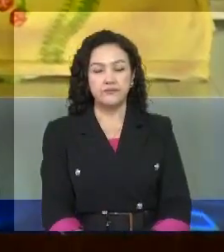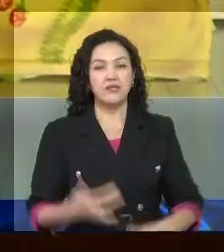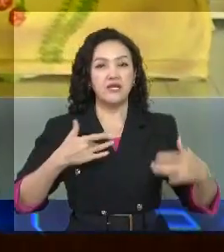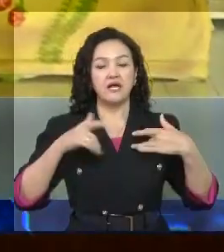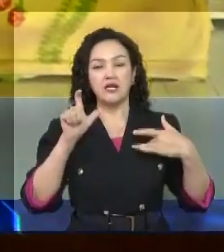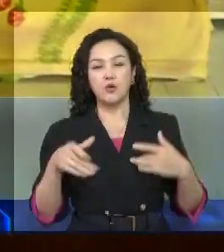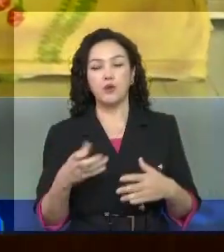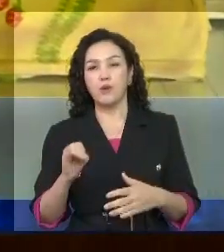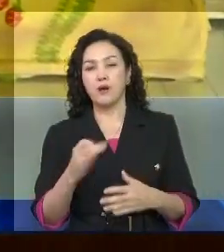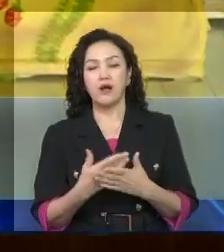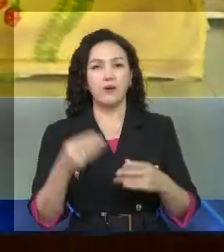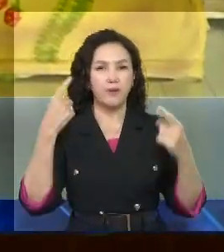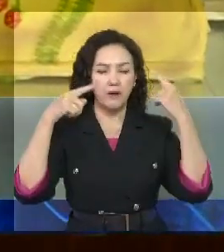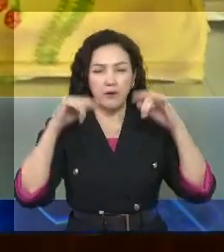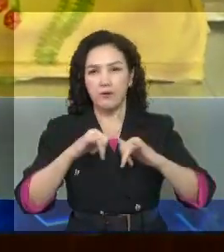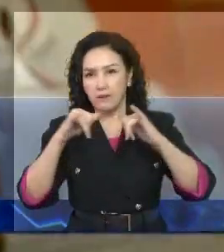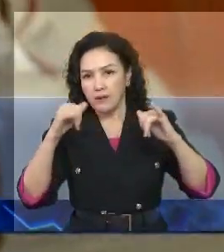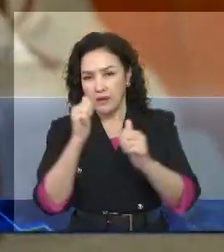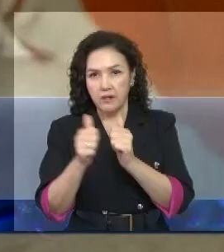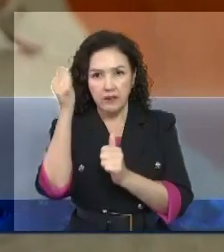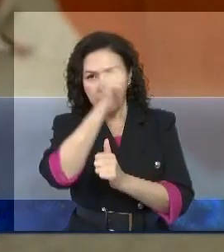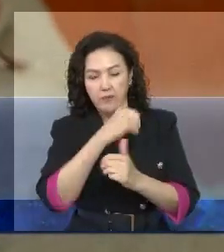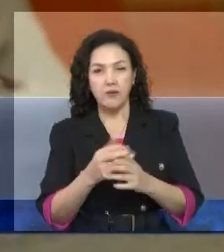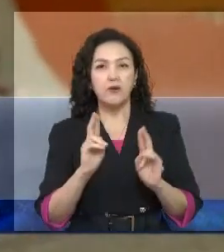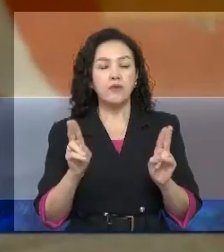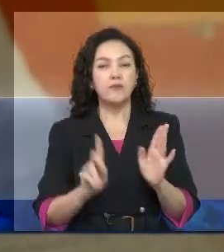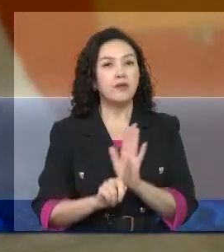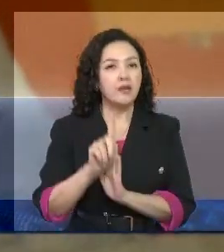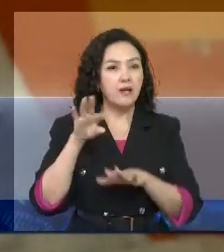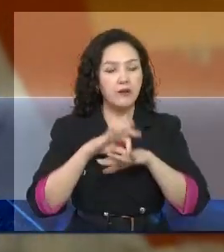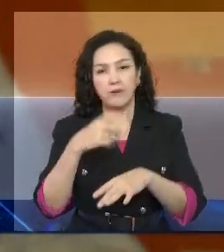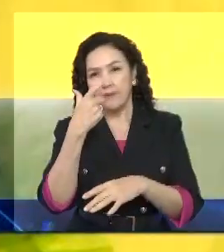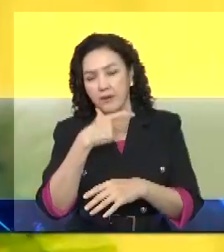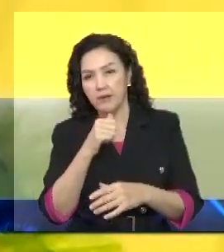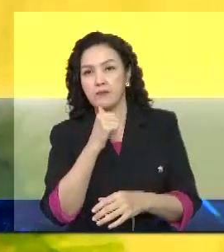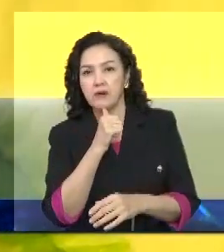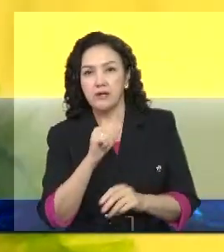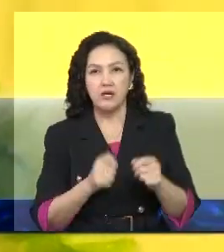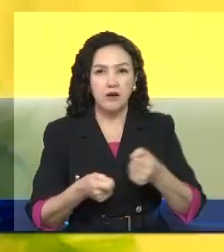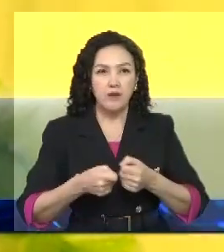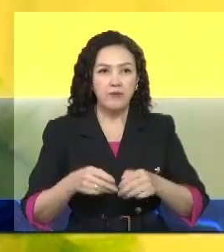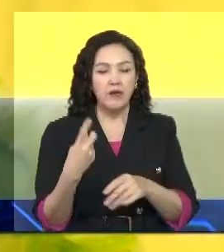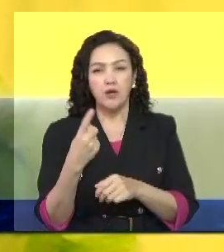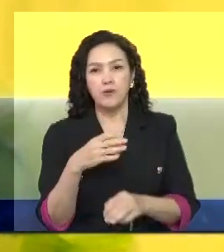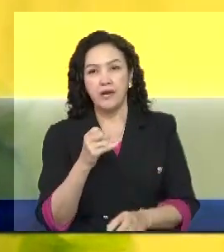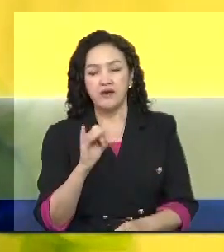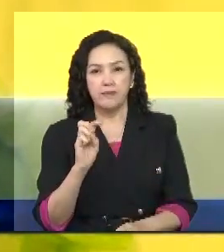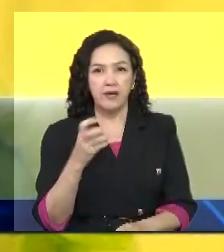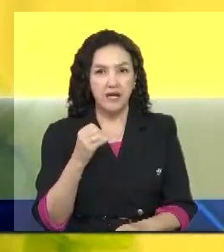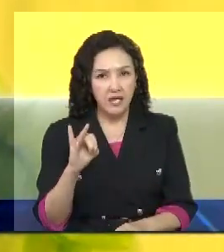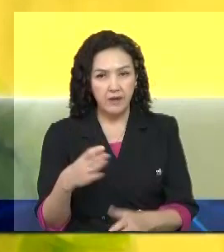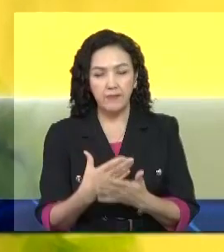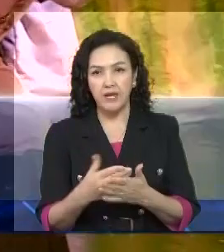Артисты театра «Кукол» творческие растут с каждым годом. В результате кто-то начинает пробовать себя в роли и режиссера. Одна из них – Гаухар Уралбай.